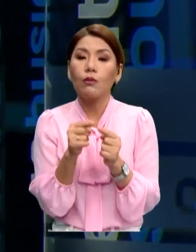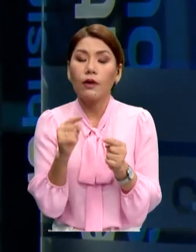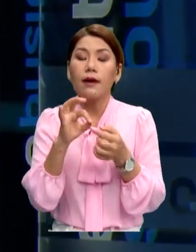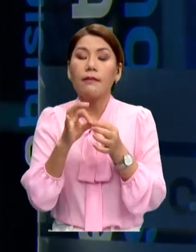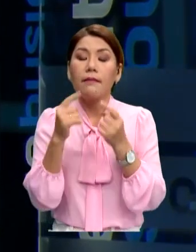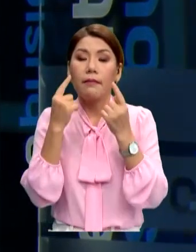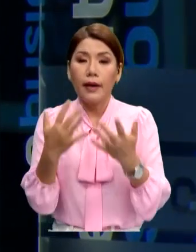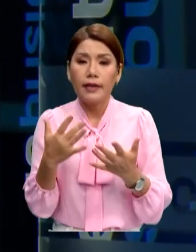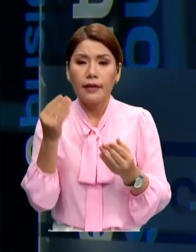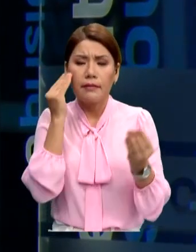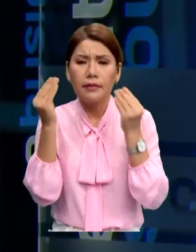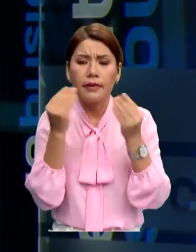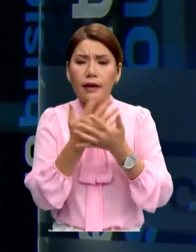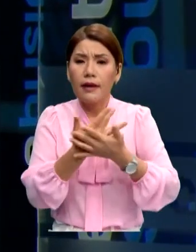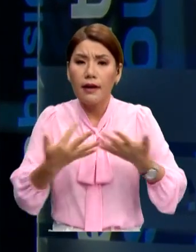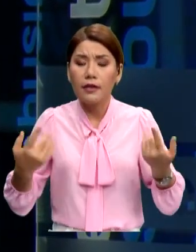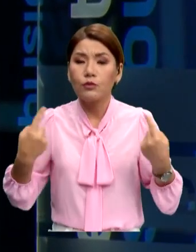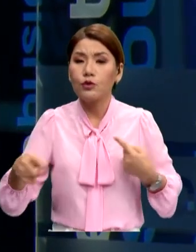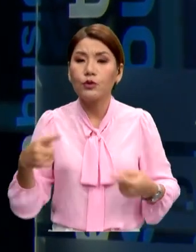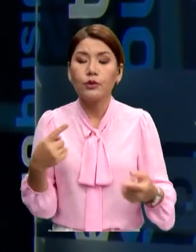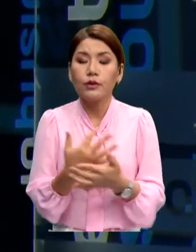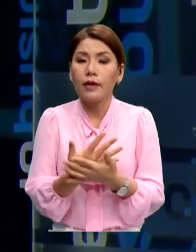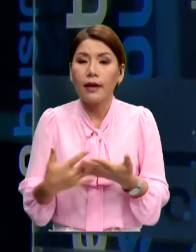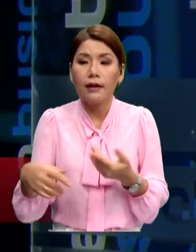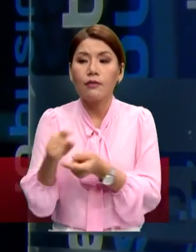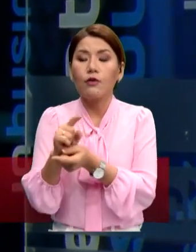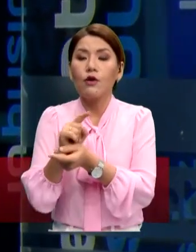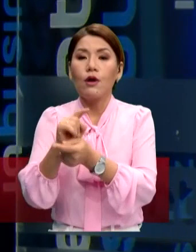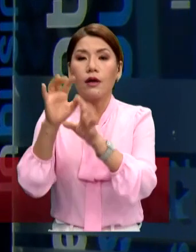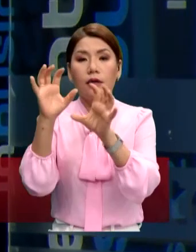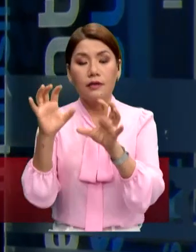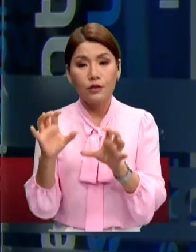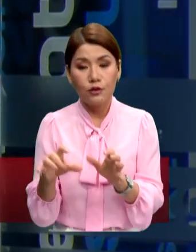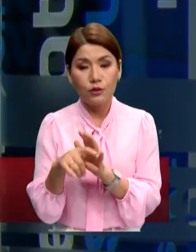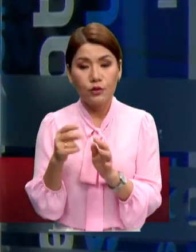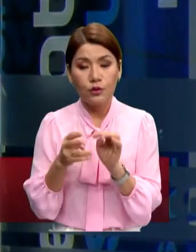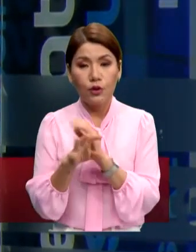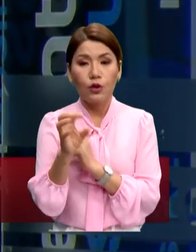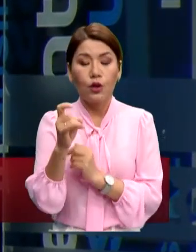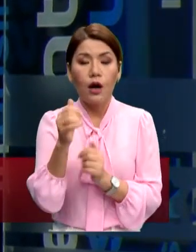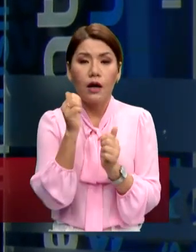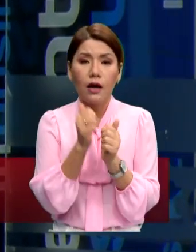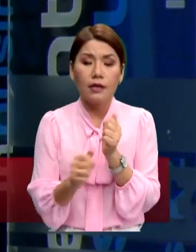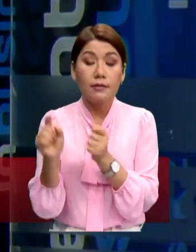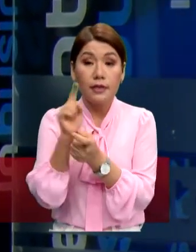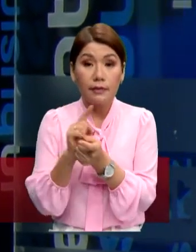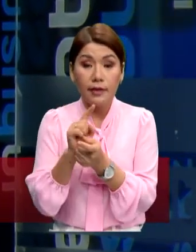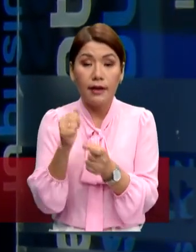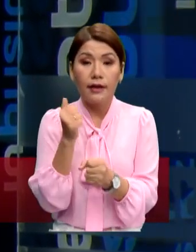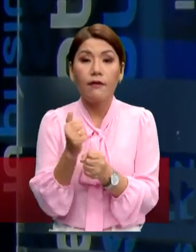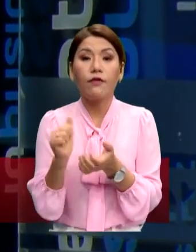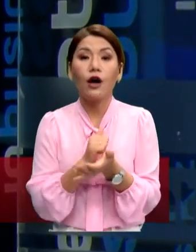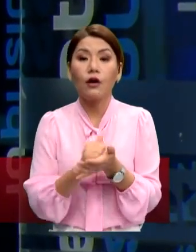понятно. Разные мнения у казахстанцев относительно грядущих поправок к Конституции. Некоторые считают, что с каждым изменением главный